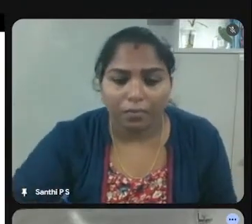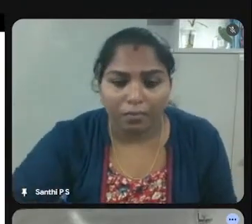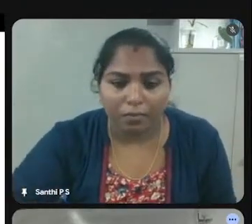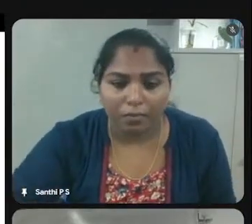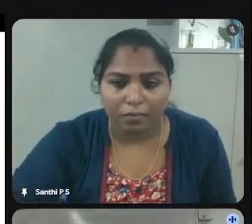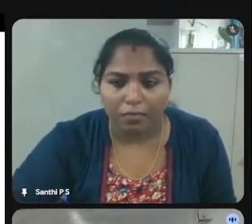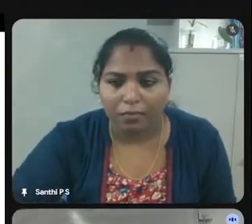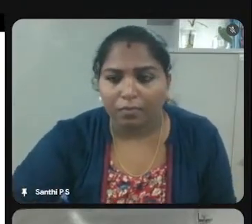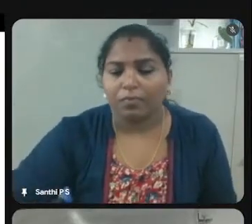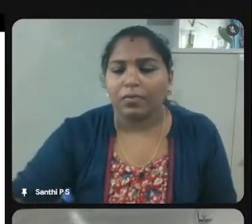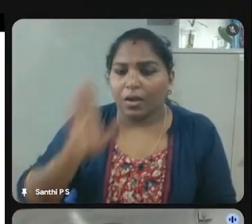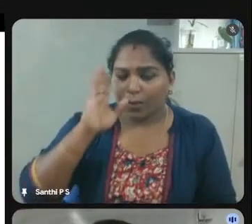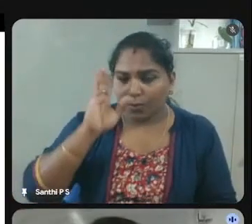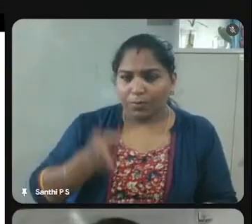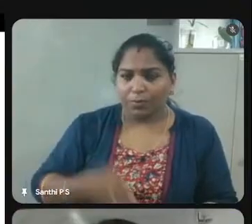ഹലോ,